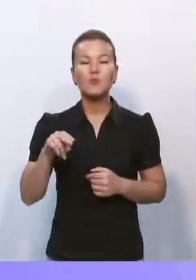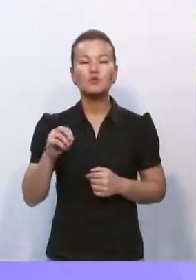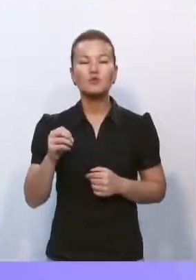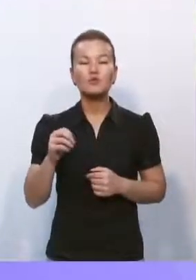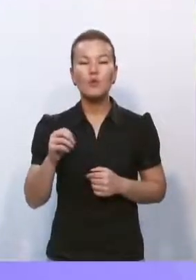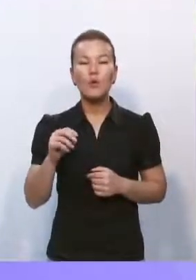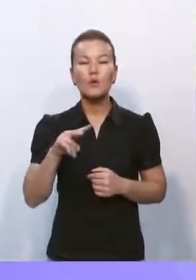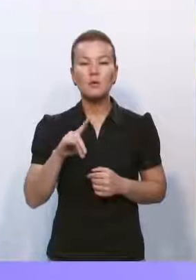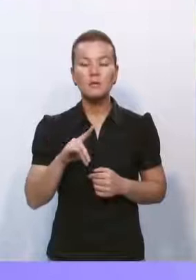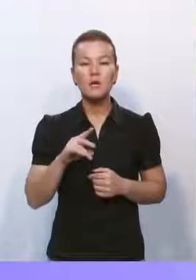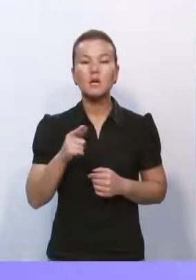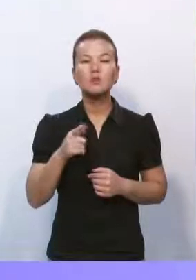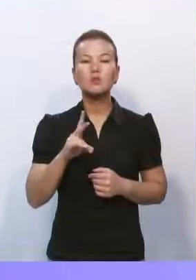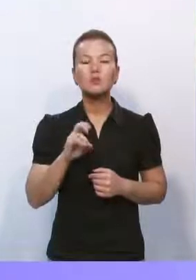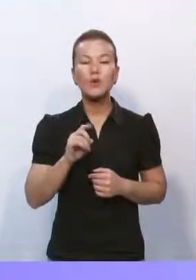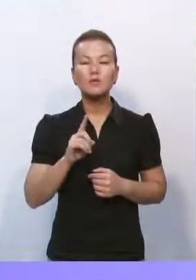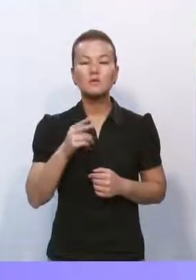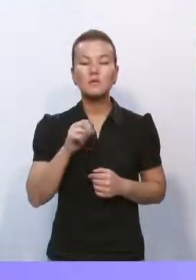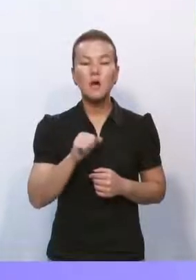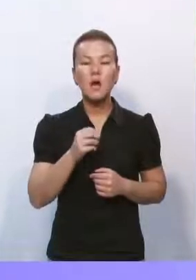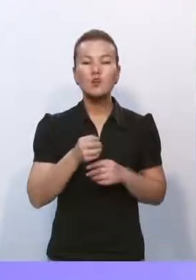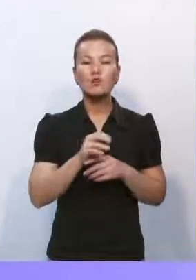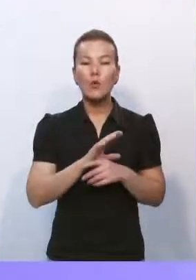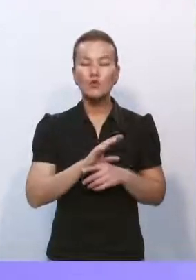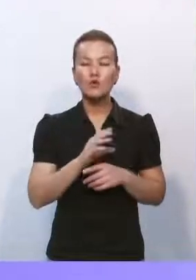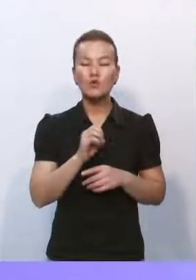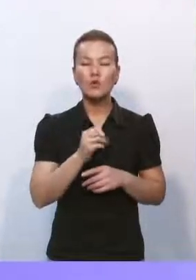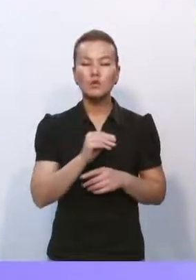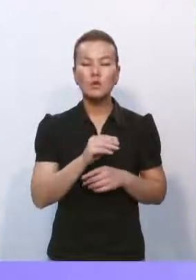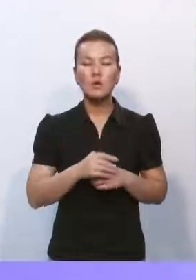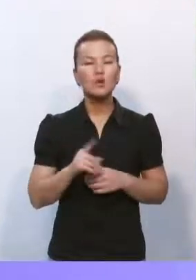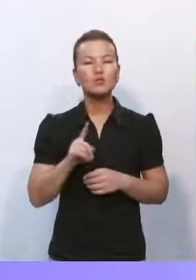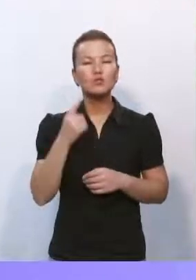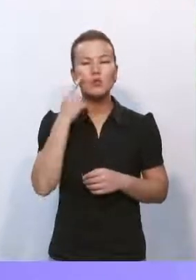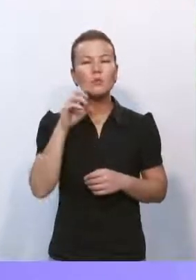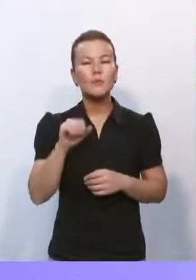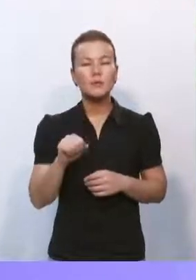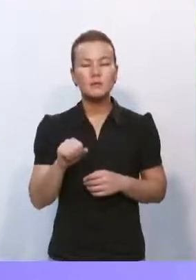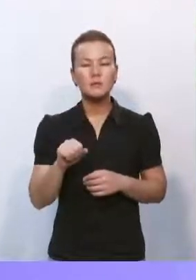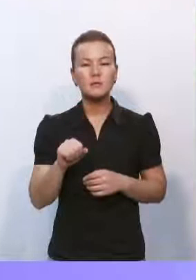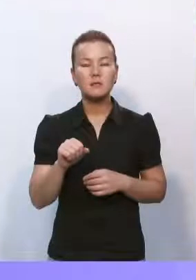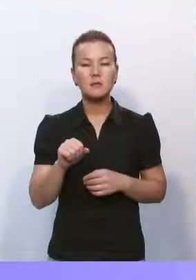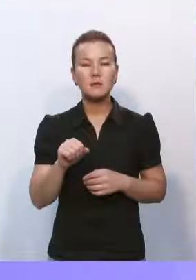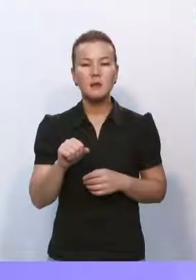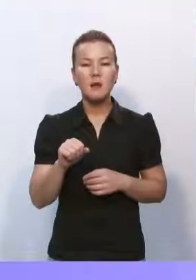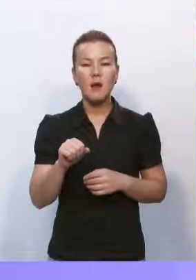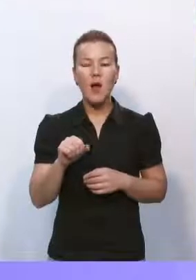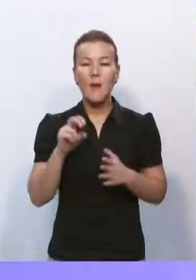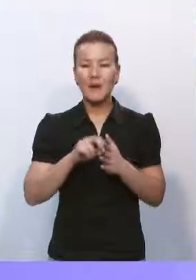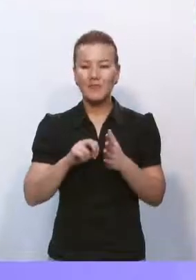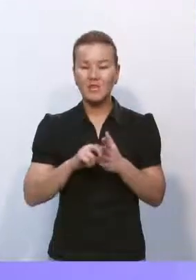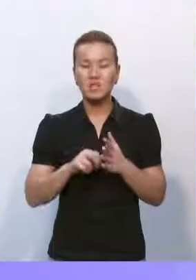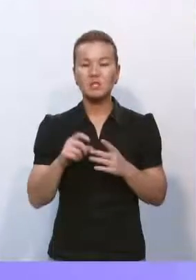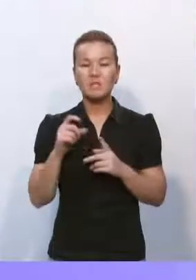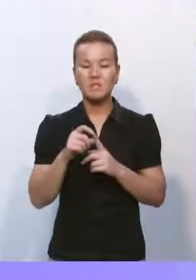Пчелы, гнезда, еж. Что вы заметили? В